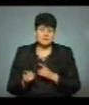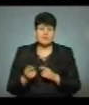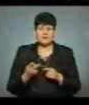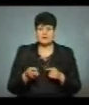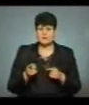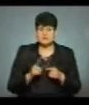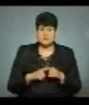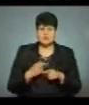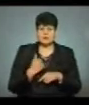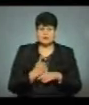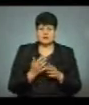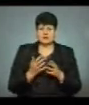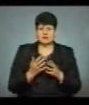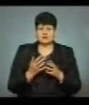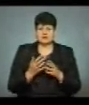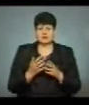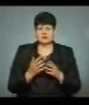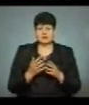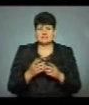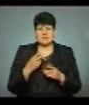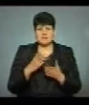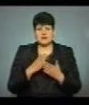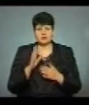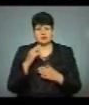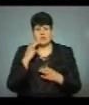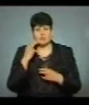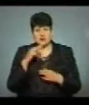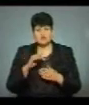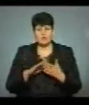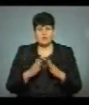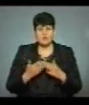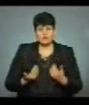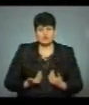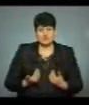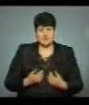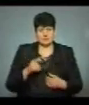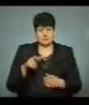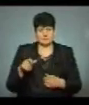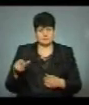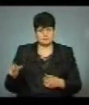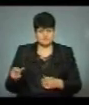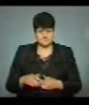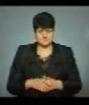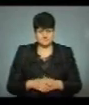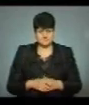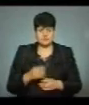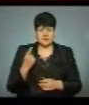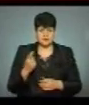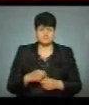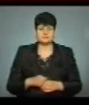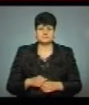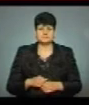кількість ресурсу має йти все ж таки на покращення умов проживання саме кожного громадянина і мешканця громади. Це перше.